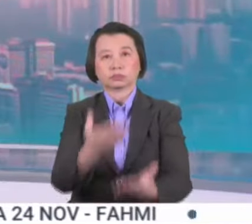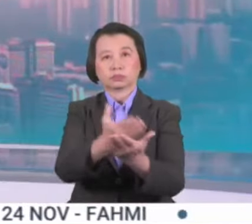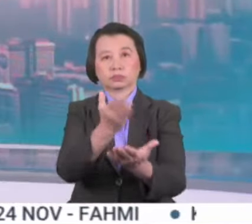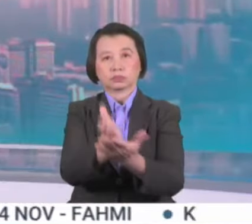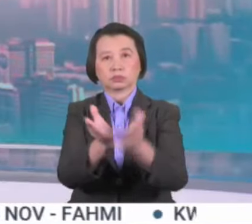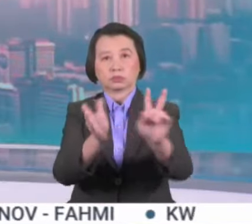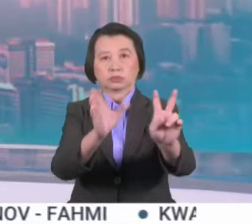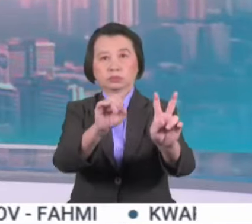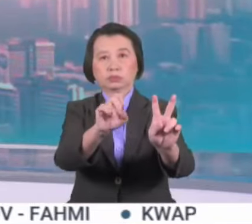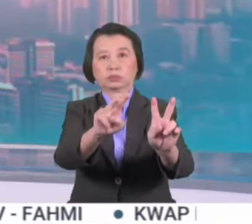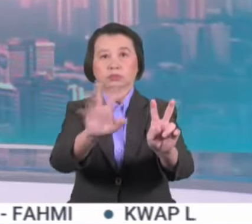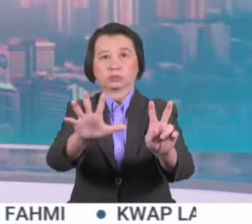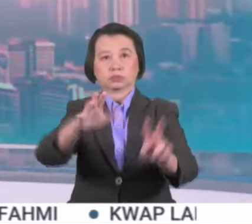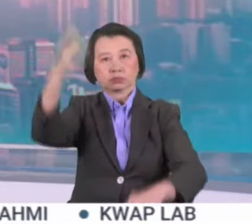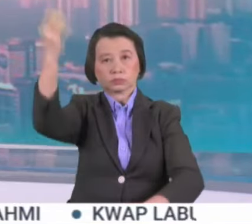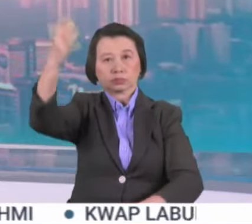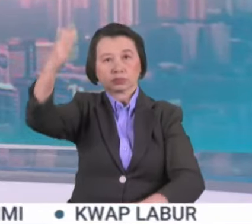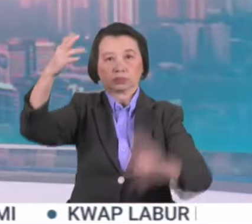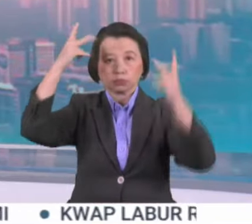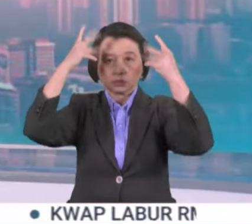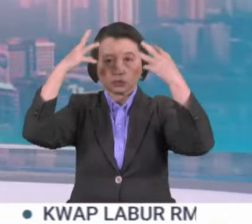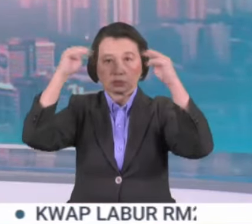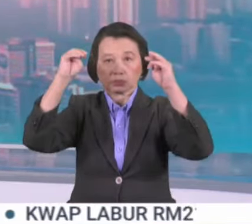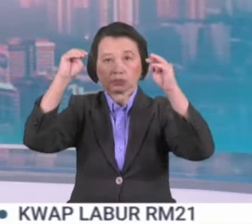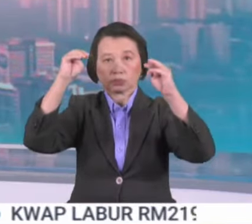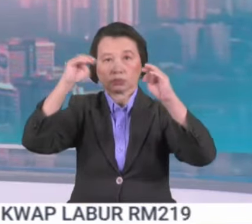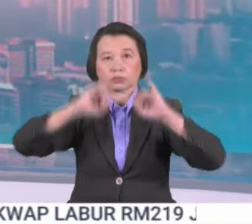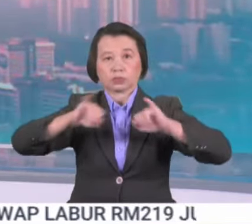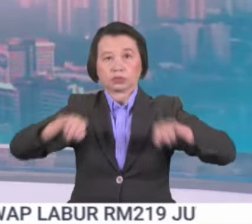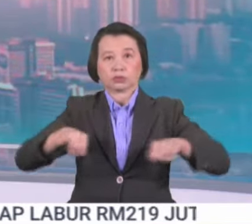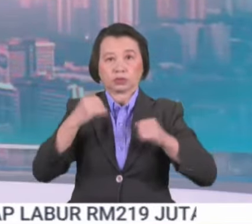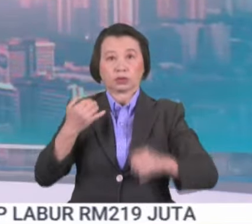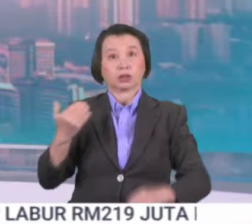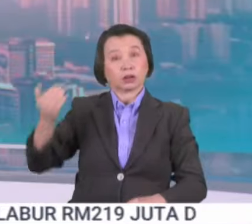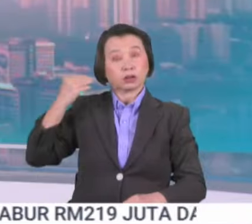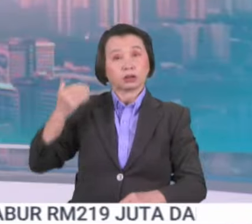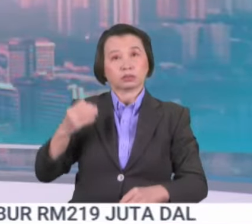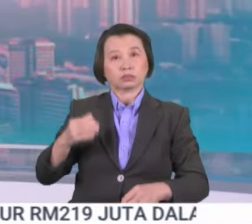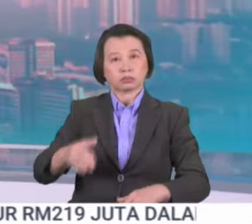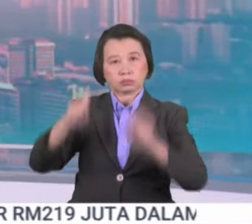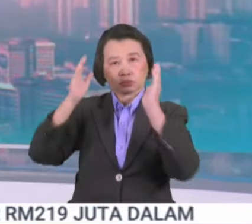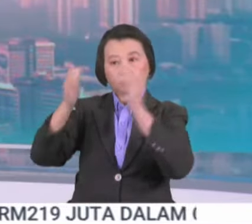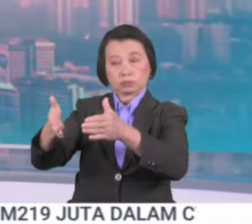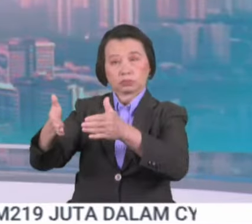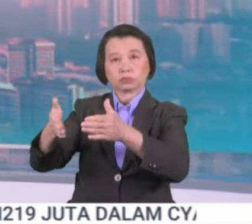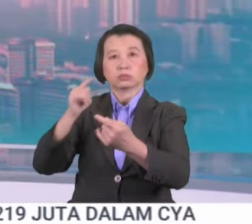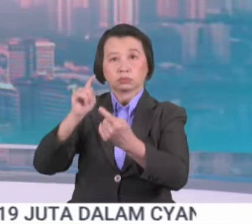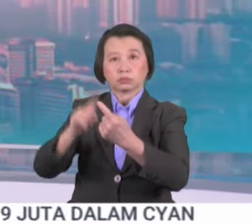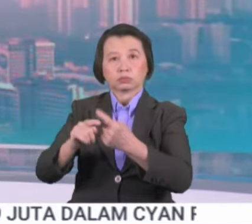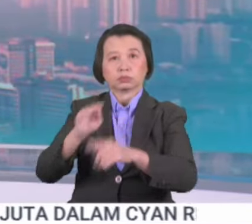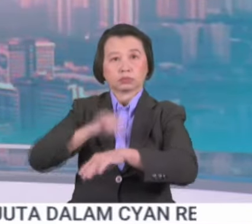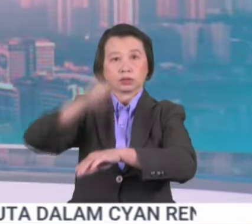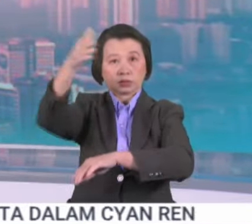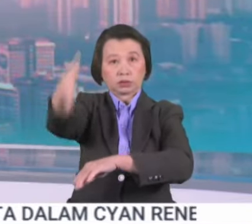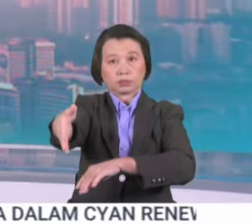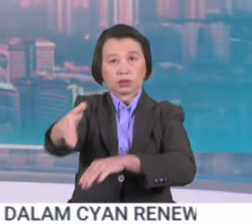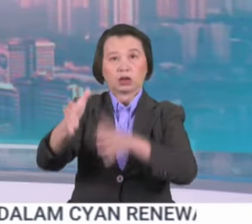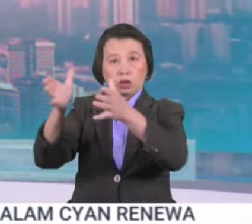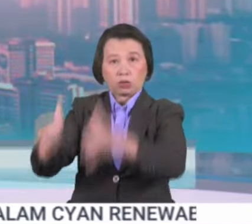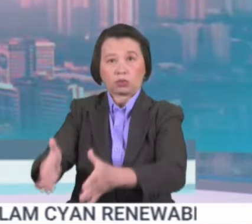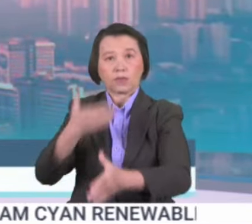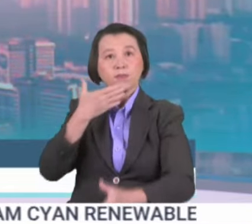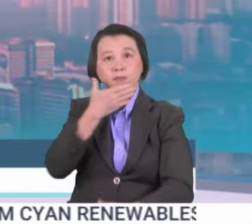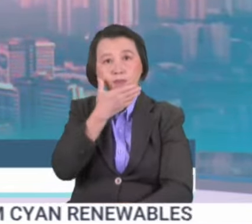Belanjawan 2025 yang dibentangkan Perdana Menteri Datuk Seri Anwar Ibrahim Jumaat lalu memberi tumpuan kepada masa depan golongan